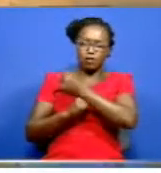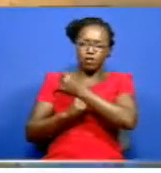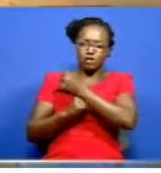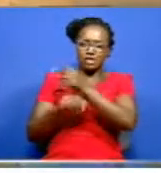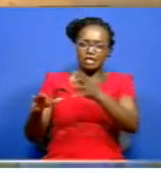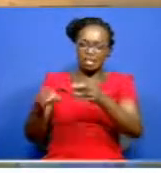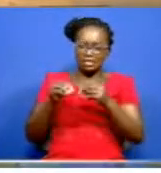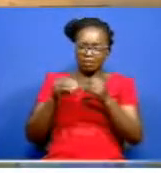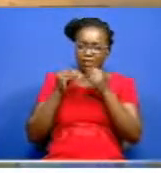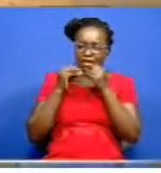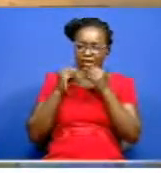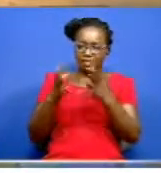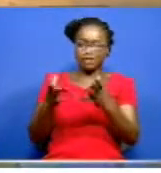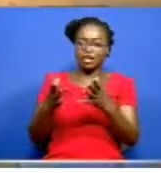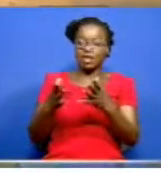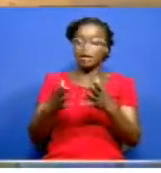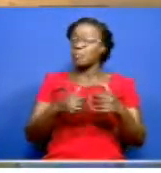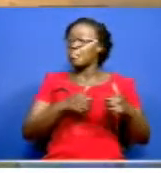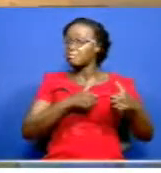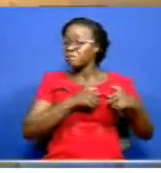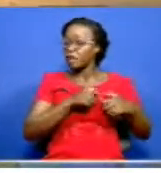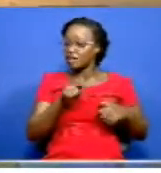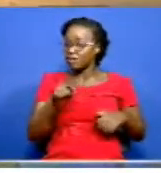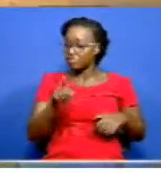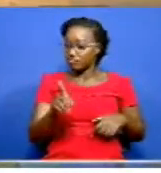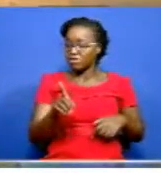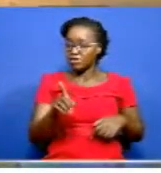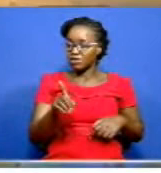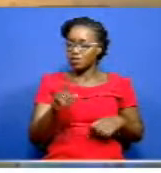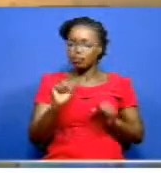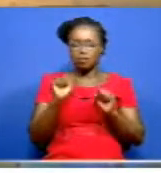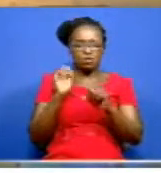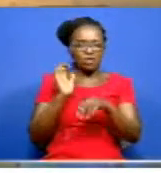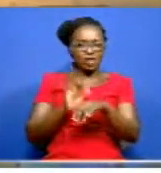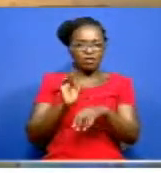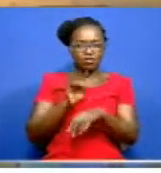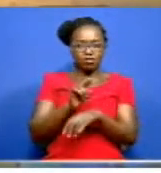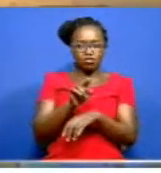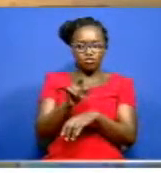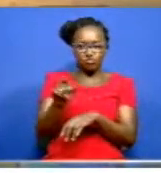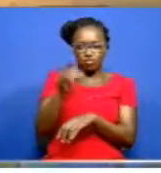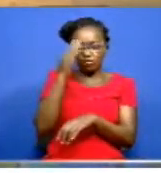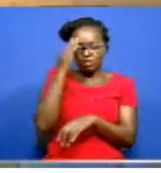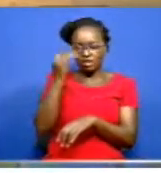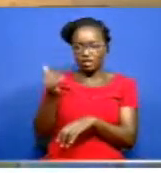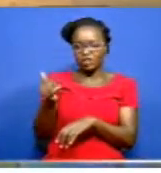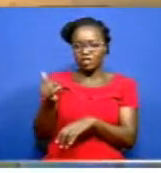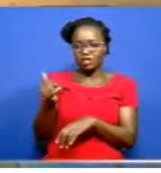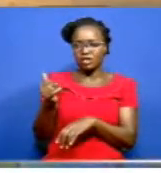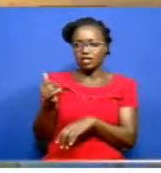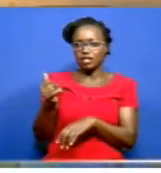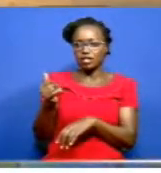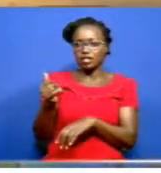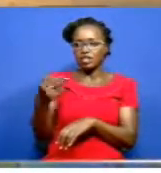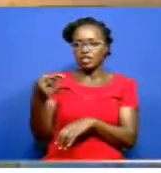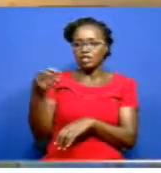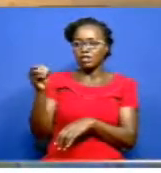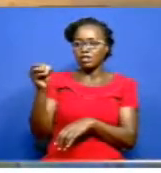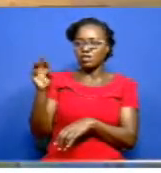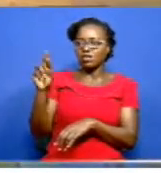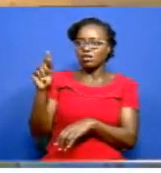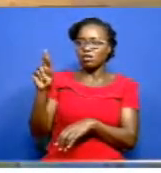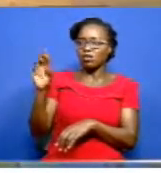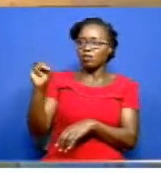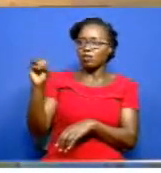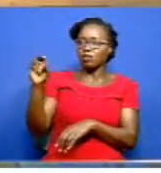na mpenzi wako tuseme, inaweza kuadhiri, kwa sababu unasikia venye Nancy amesema hormones